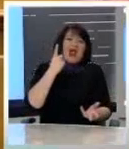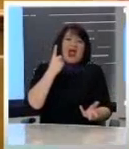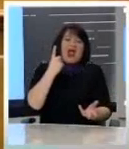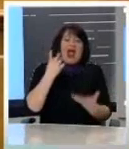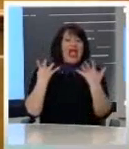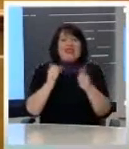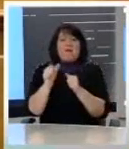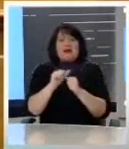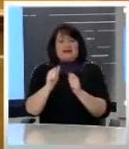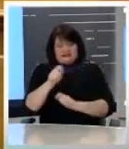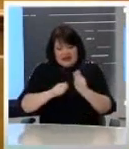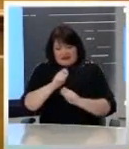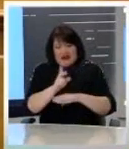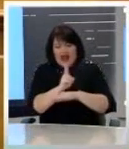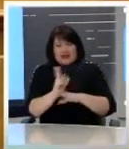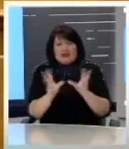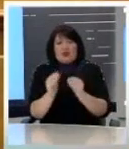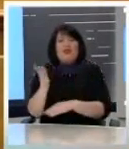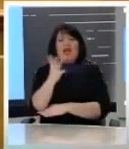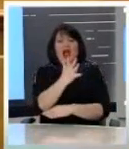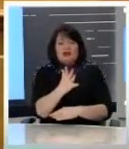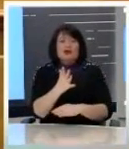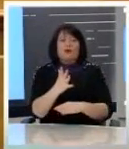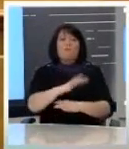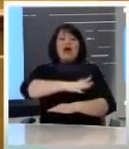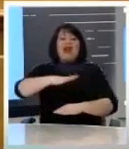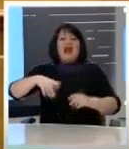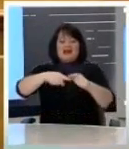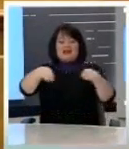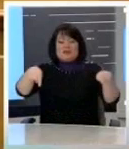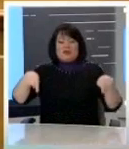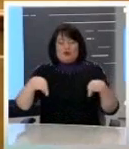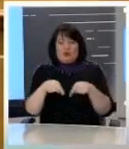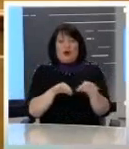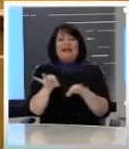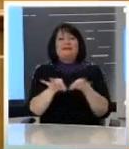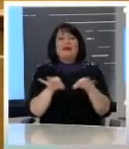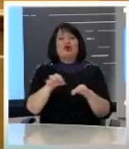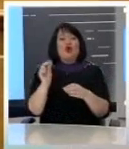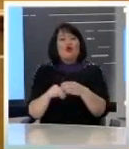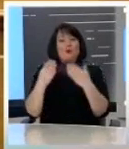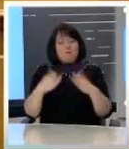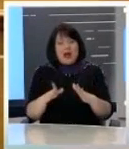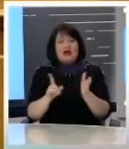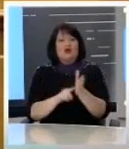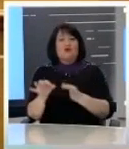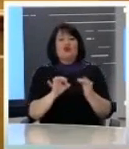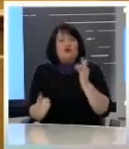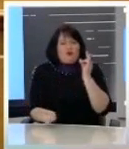ούτε 9 μήνες. Θα οριοθετήσουμε τις παραλίες. Ψηφίζουμε το χρηματολόγιο σήμερα, ένα νομοσχέδιο